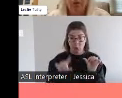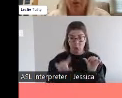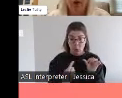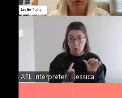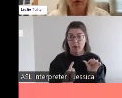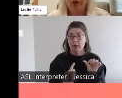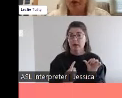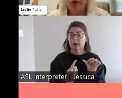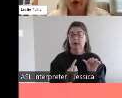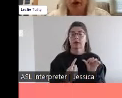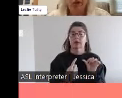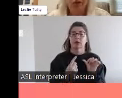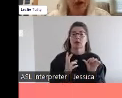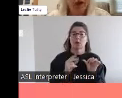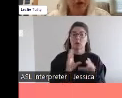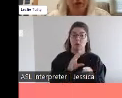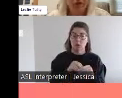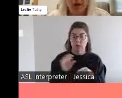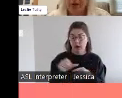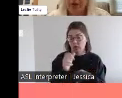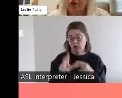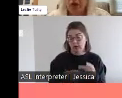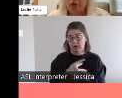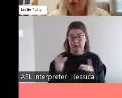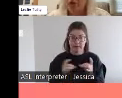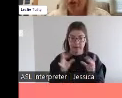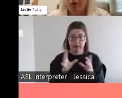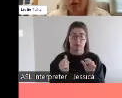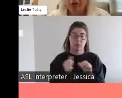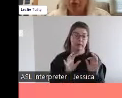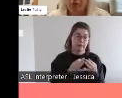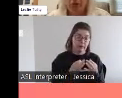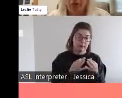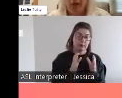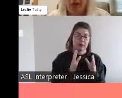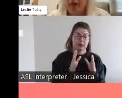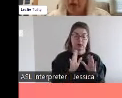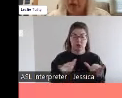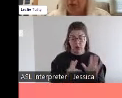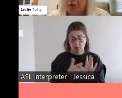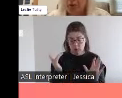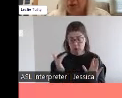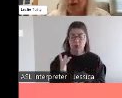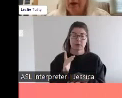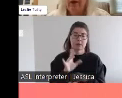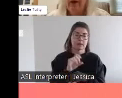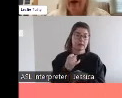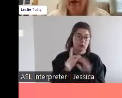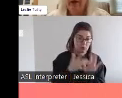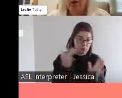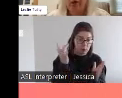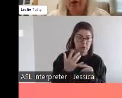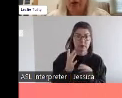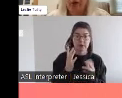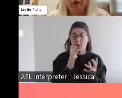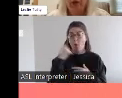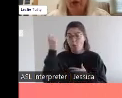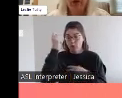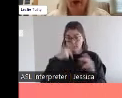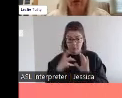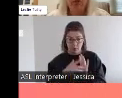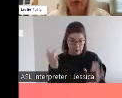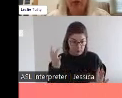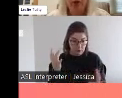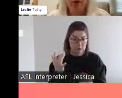les questions non seulement d'évaluation, mais aussi d'autres types de violences, telles que les violences envers les personnes